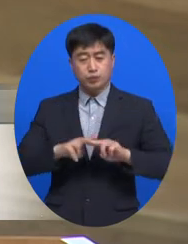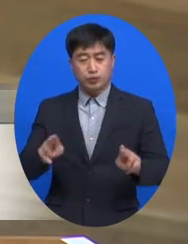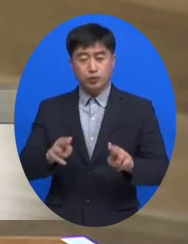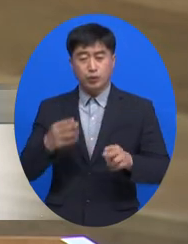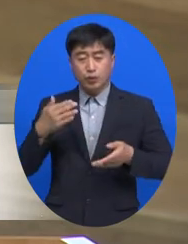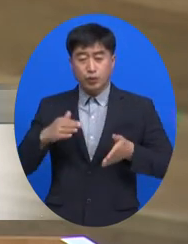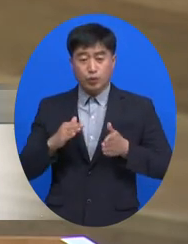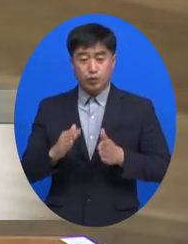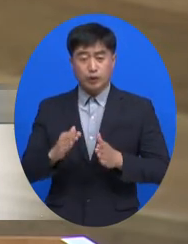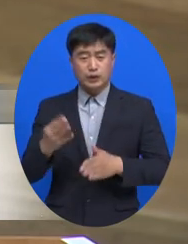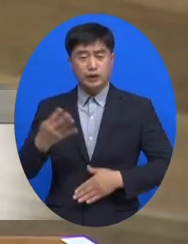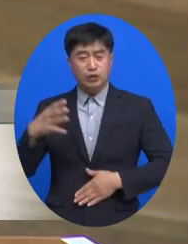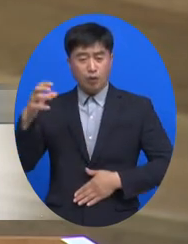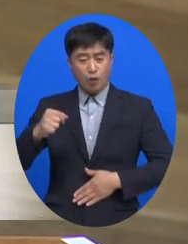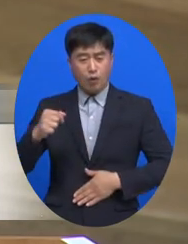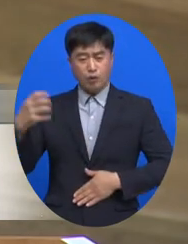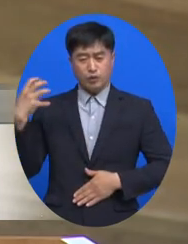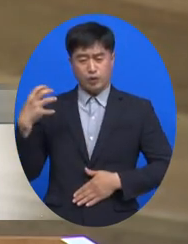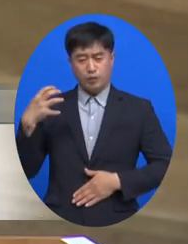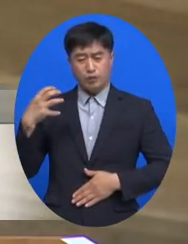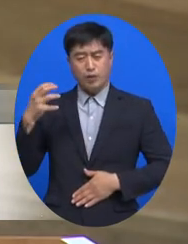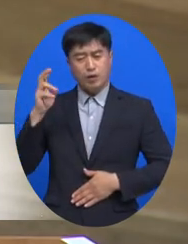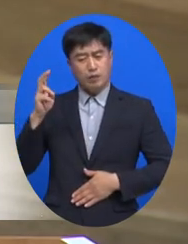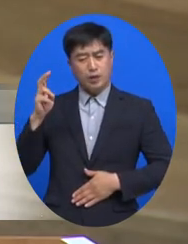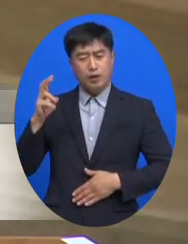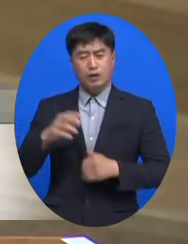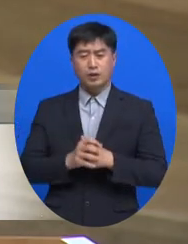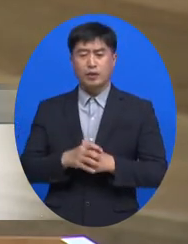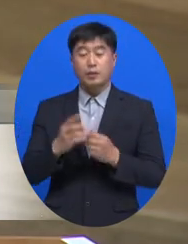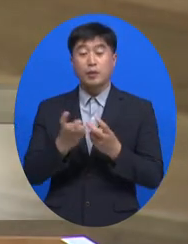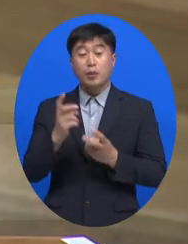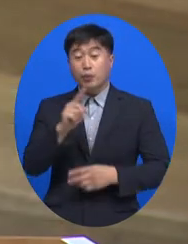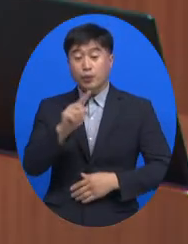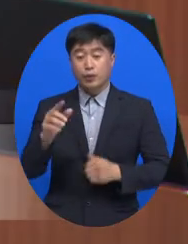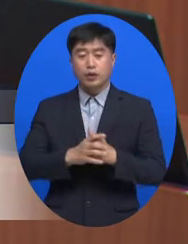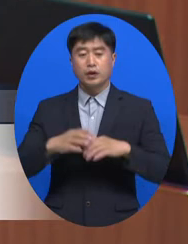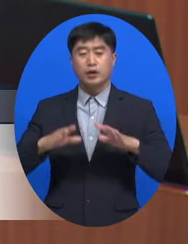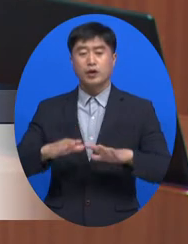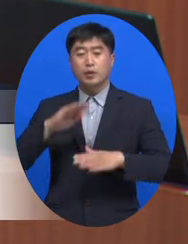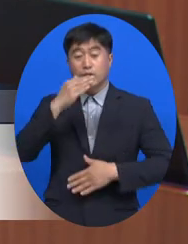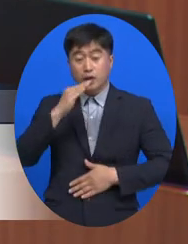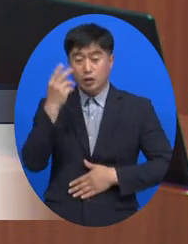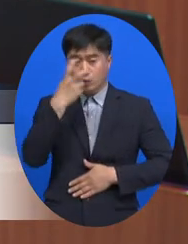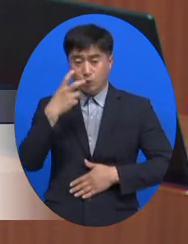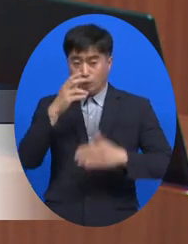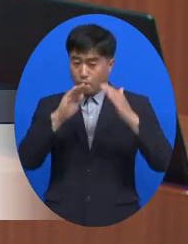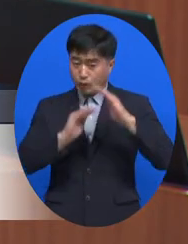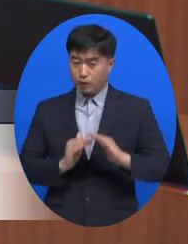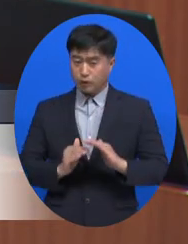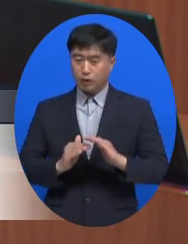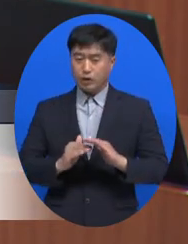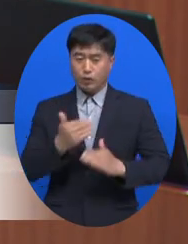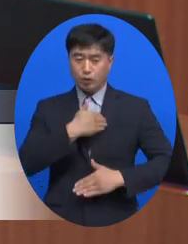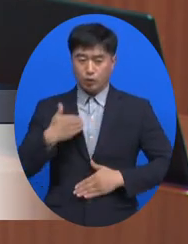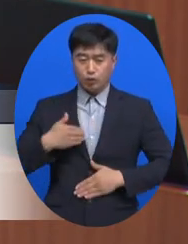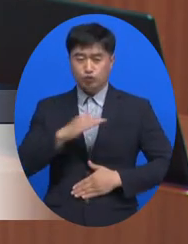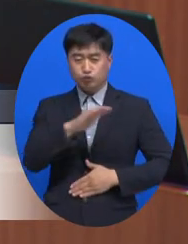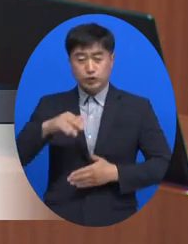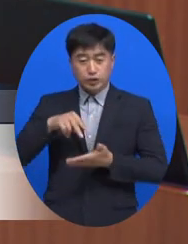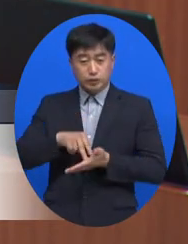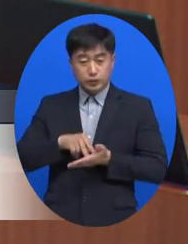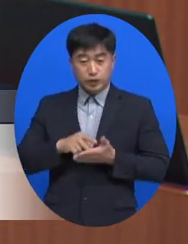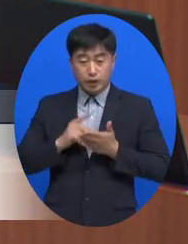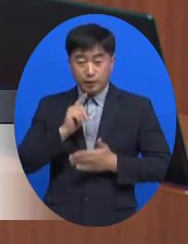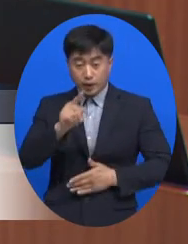대략 4천억 원 정도의 비용 부담이 예상되는데 혹시 대안이 있으신지? 이번 예산 심의 과정에서 충분히 저희